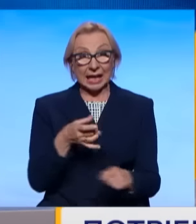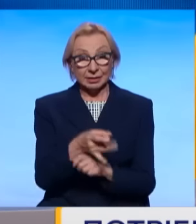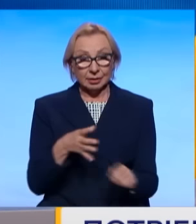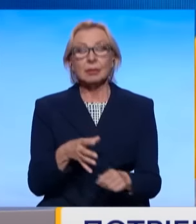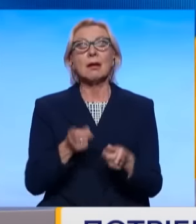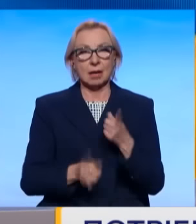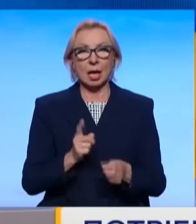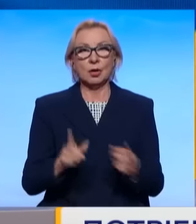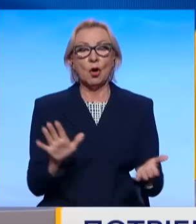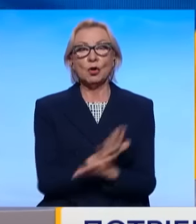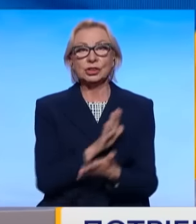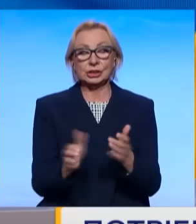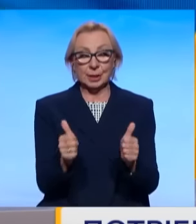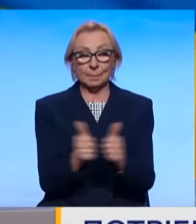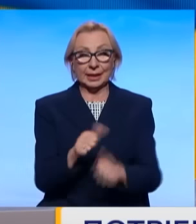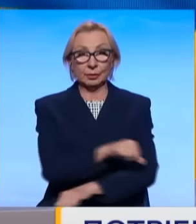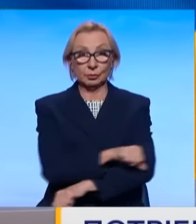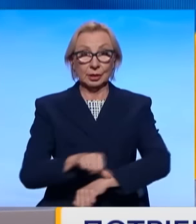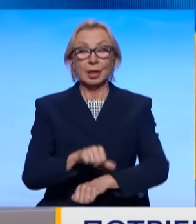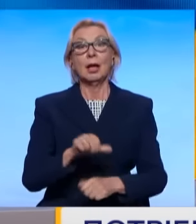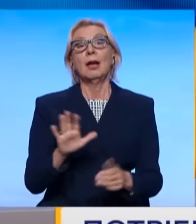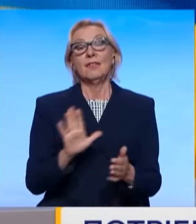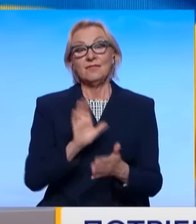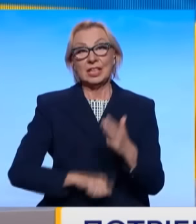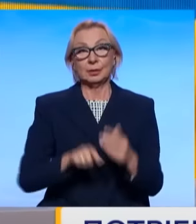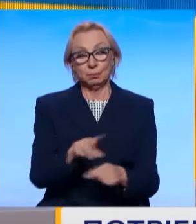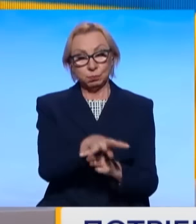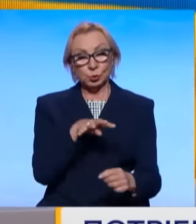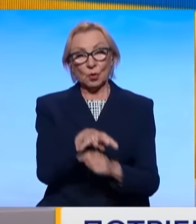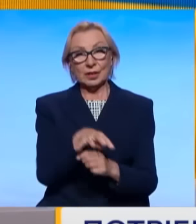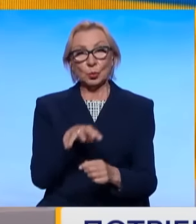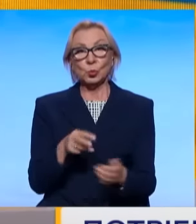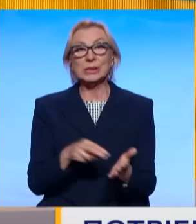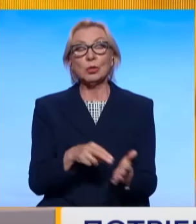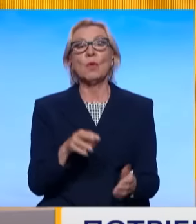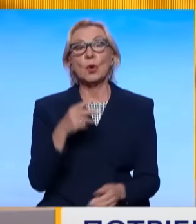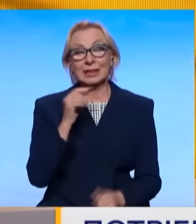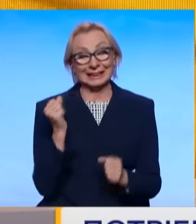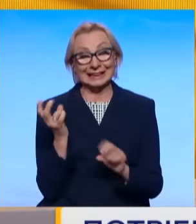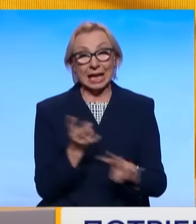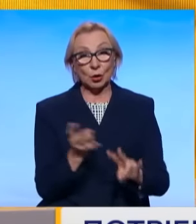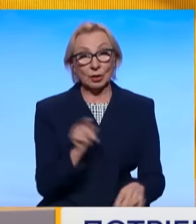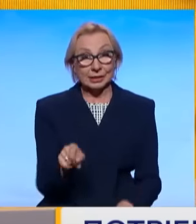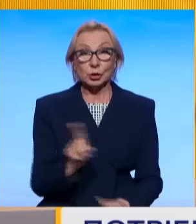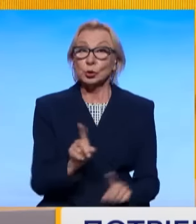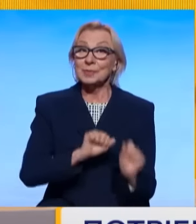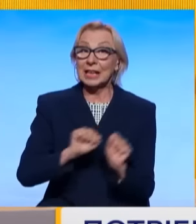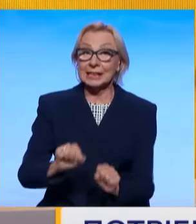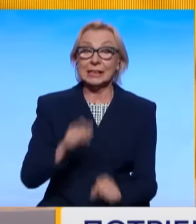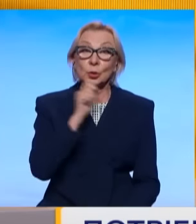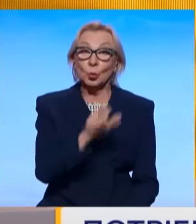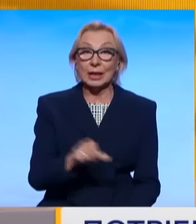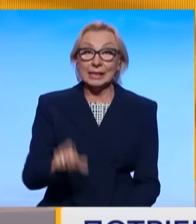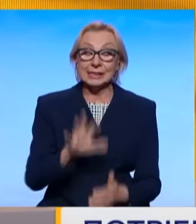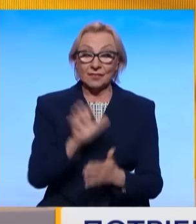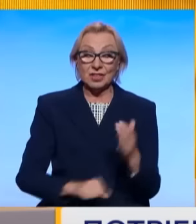очищенням прикордонних районів від пускових установок терористів. І це вже доведено. Тепер, щоб захистити українців від бомб,